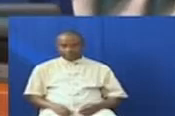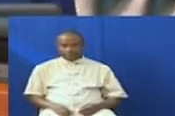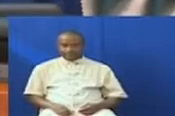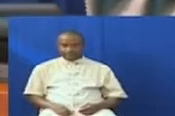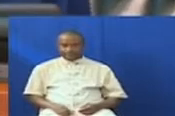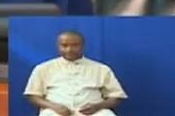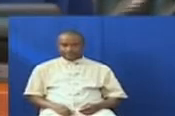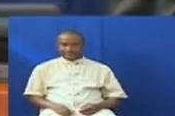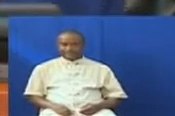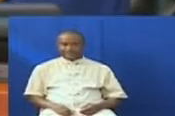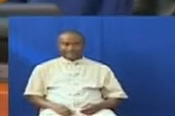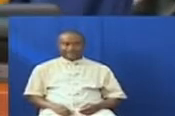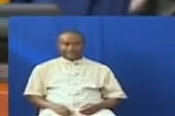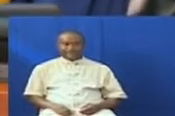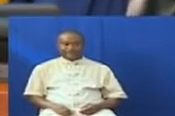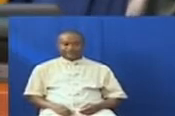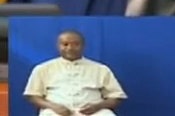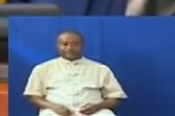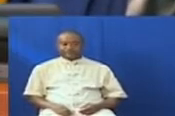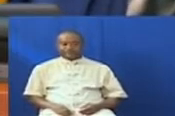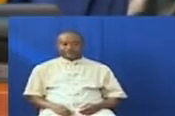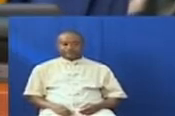ajendai.